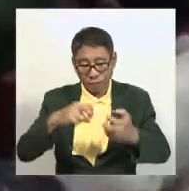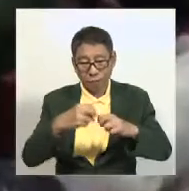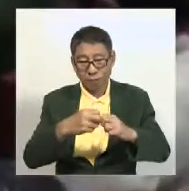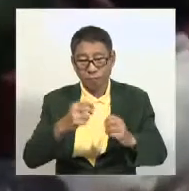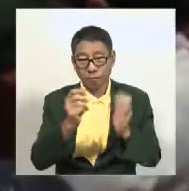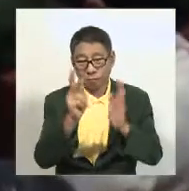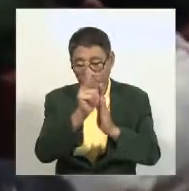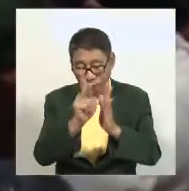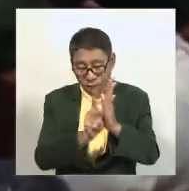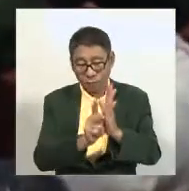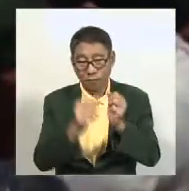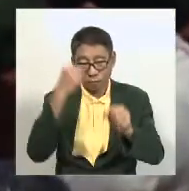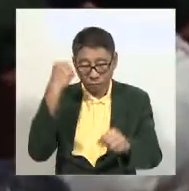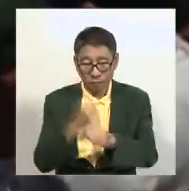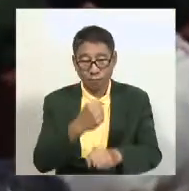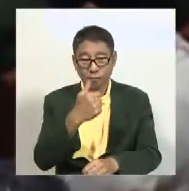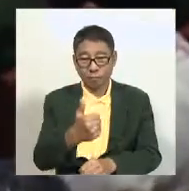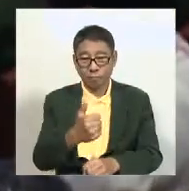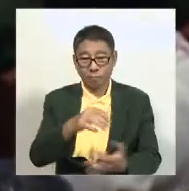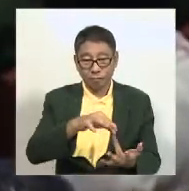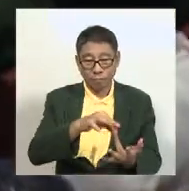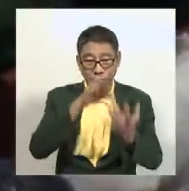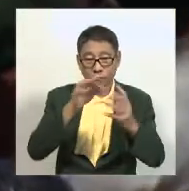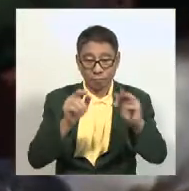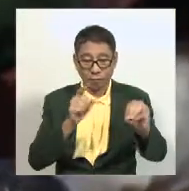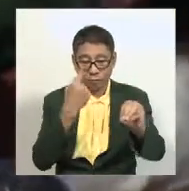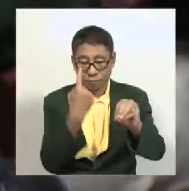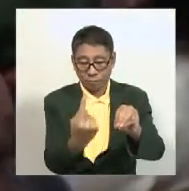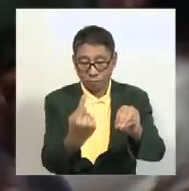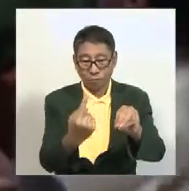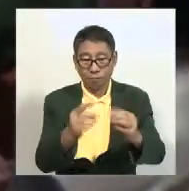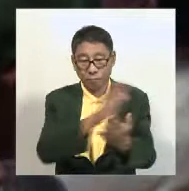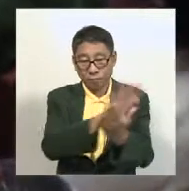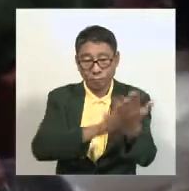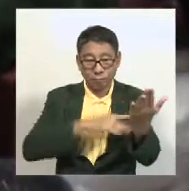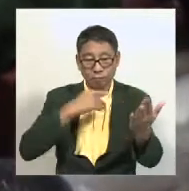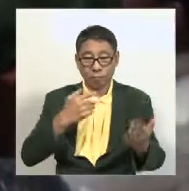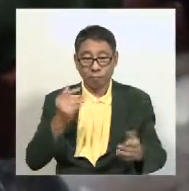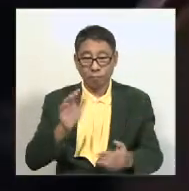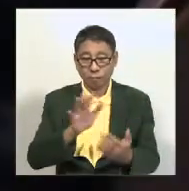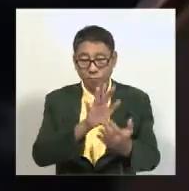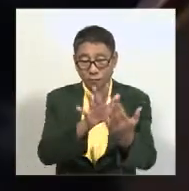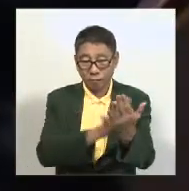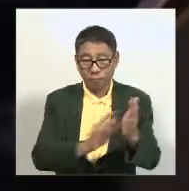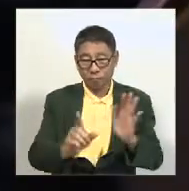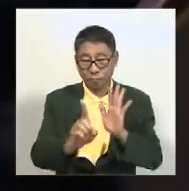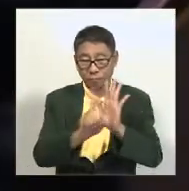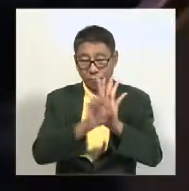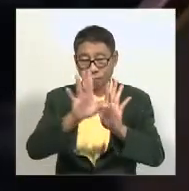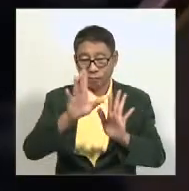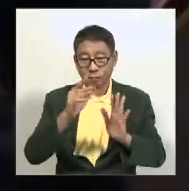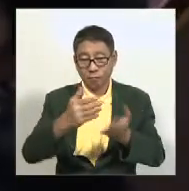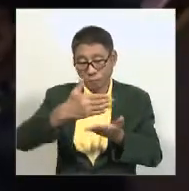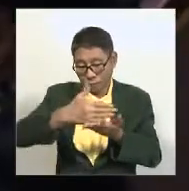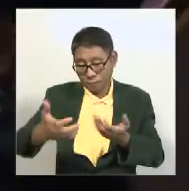ขรัฐธรรมนูญบอกว่าเป็นเรื่องที่ทำได้เว้นแต่ในมาตราที่1ที่บอกว่าประเทศไทยเป็นราชอาณาจักรอันหนึ่งอันเดียว